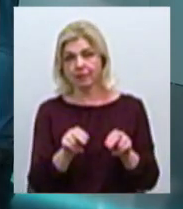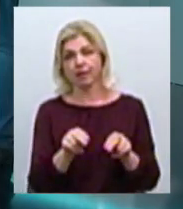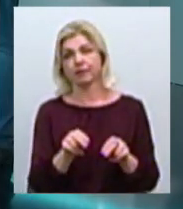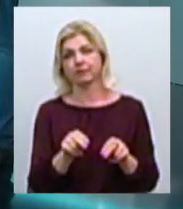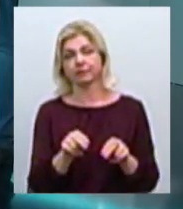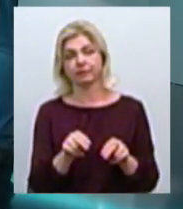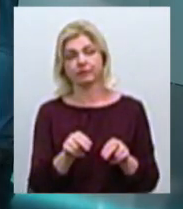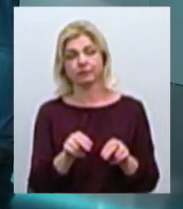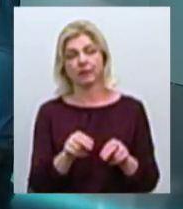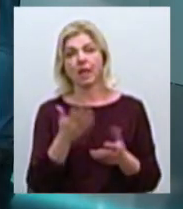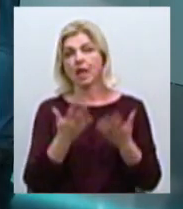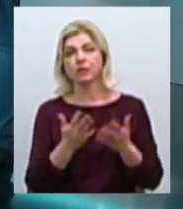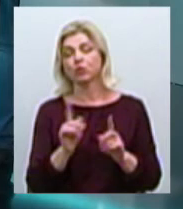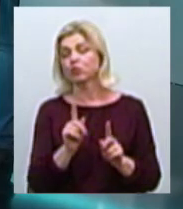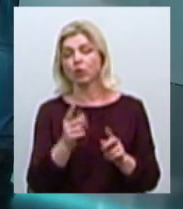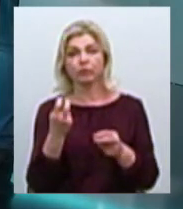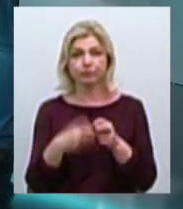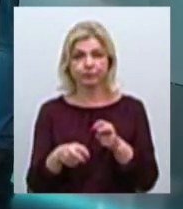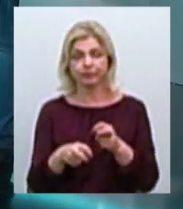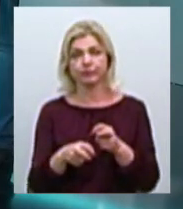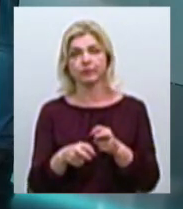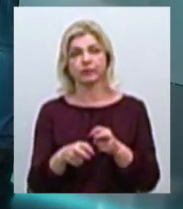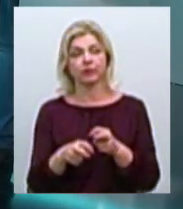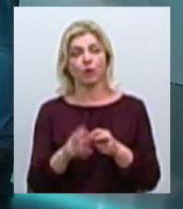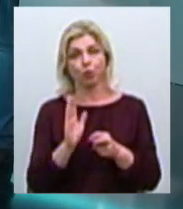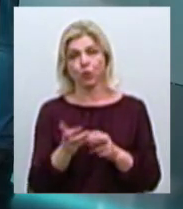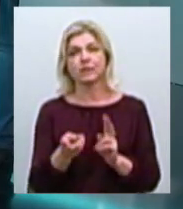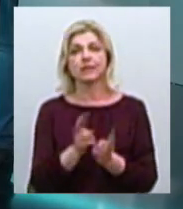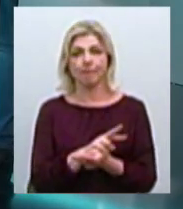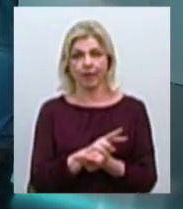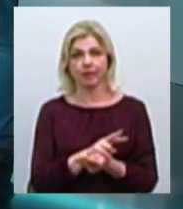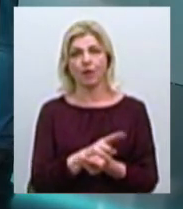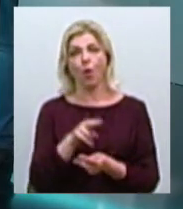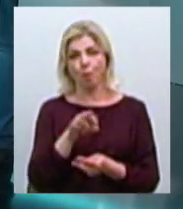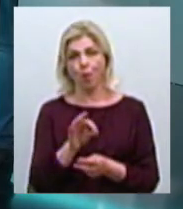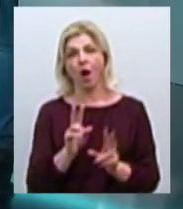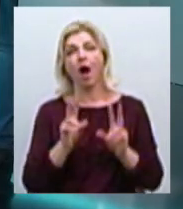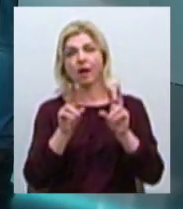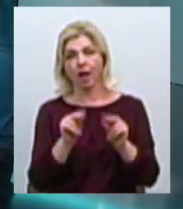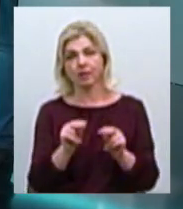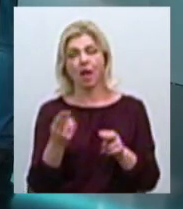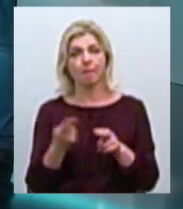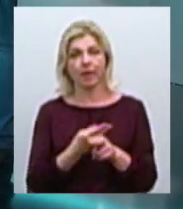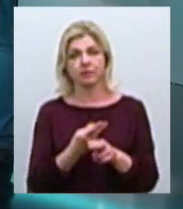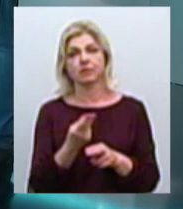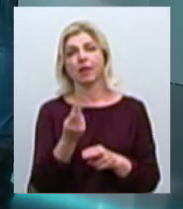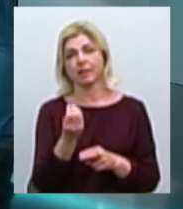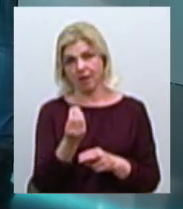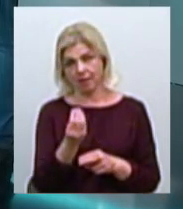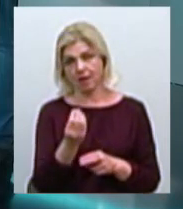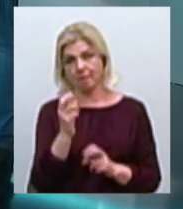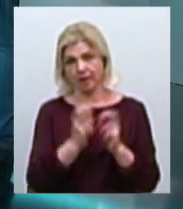выходе каких-то агрегатов из строя они будут заменены, как говорится, по гарантии, без участия, финансового участия предприятия,